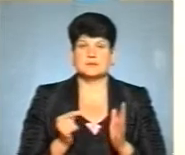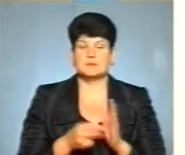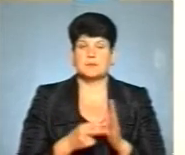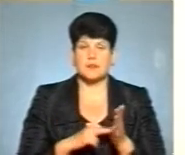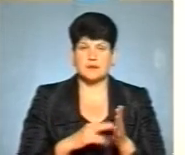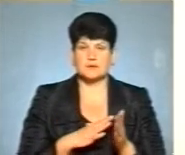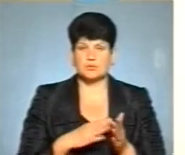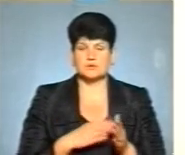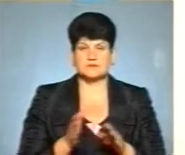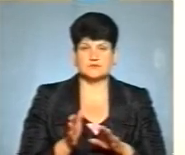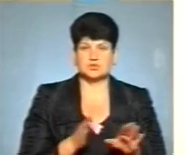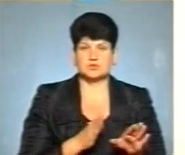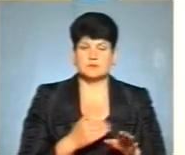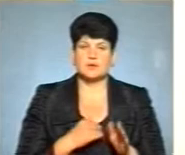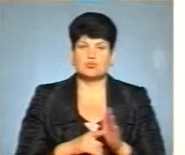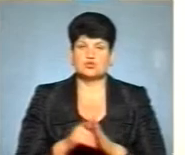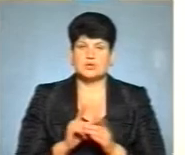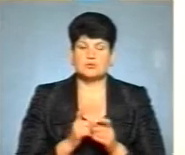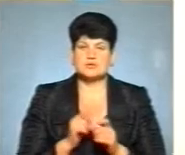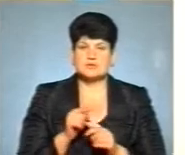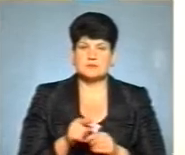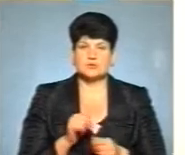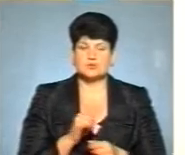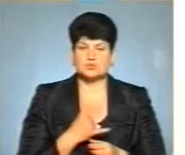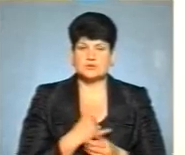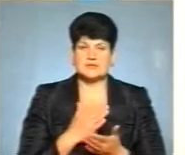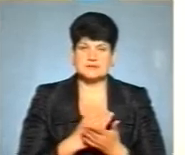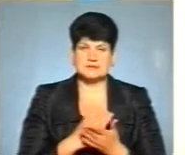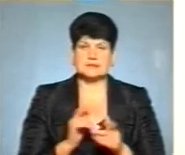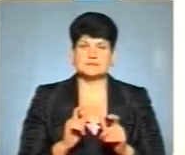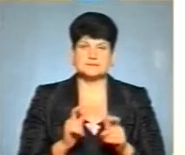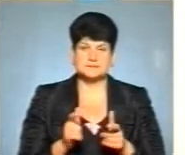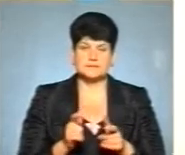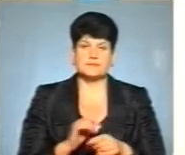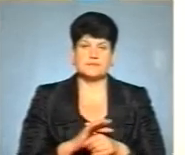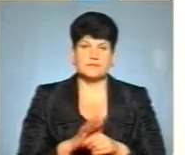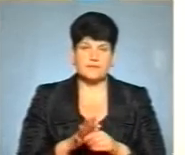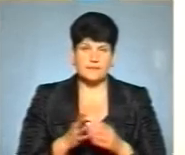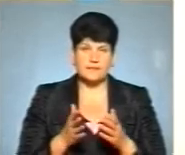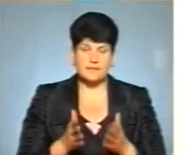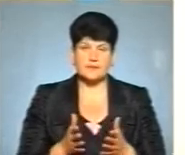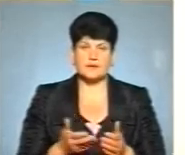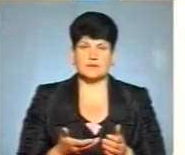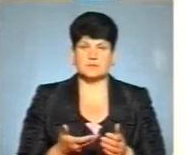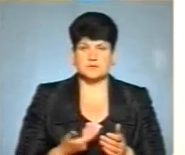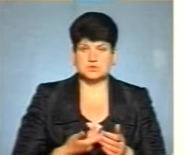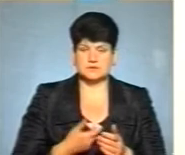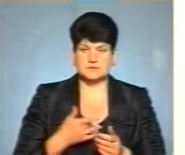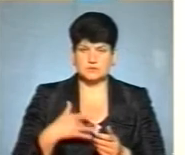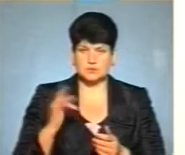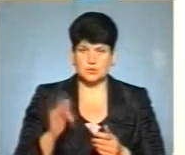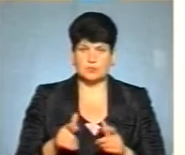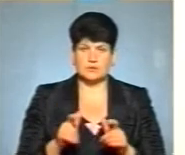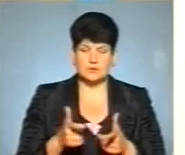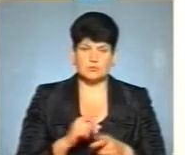почали боротися з тим, що у нас є пандемія ковіду, далі приходилось жити нам в карантині, в суворому карантині, посилювати